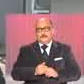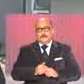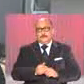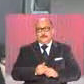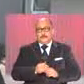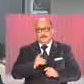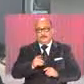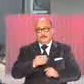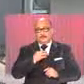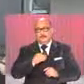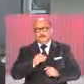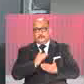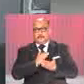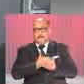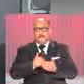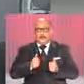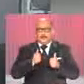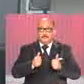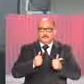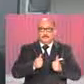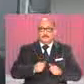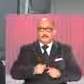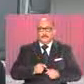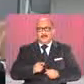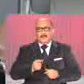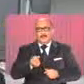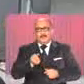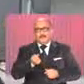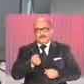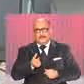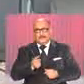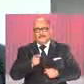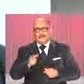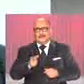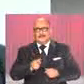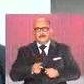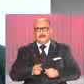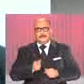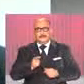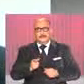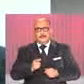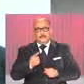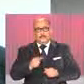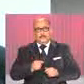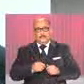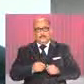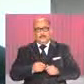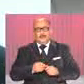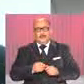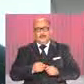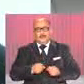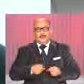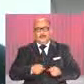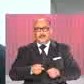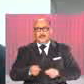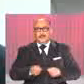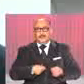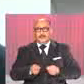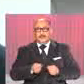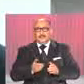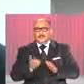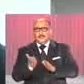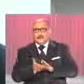بيست المضبين يعاونون الثقة هذه قلب رخم كرشاو هذه رايحة الأصل. احنا كوكالة في البنية الأساسية ندخلوا إلا